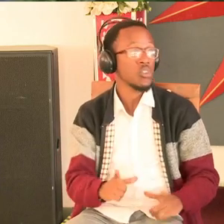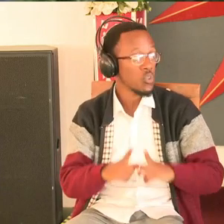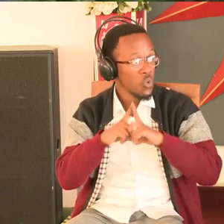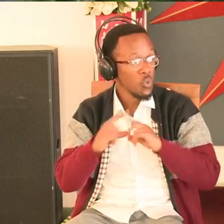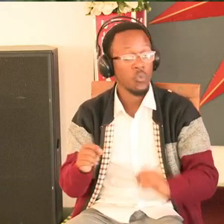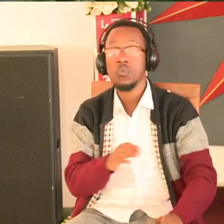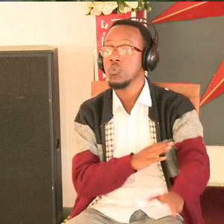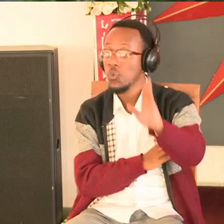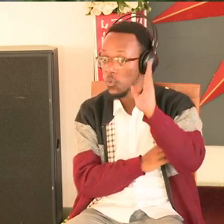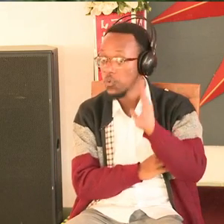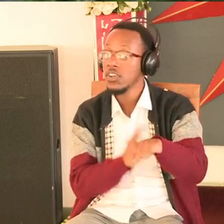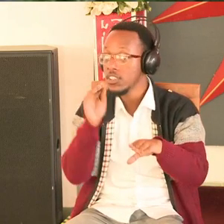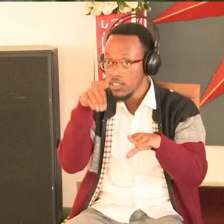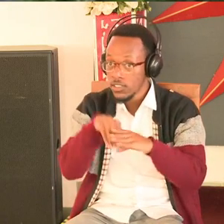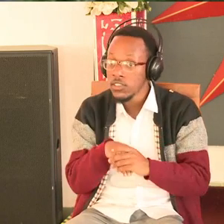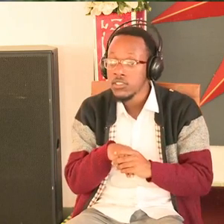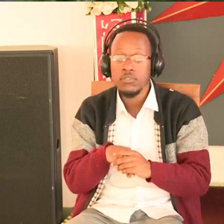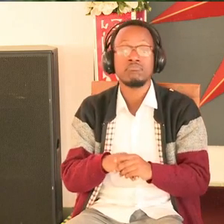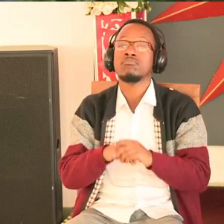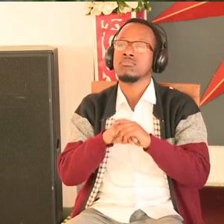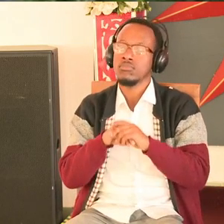seulement les vraies